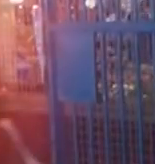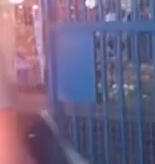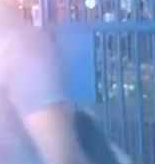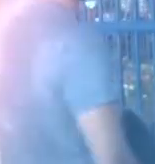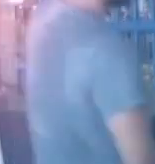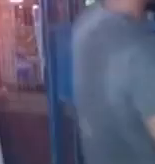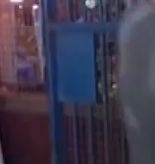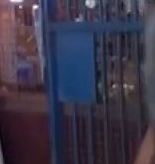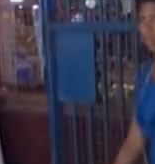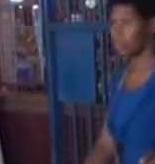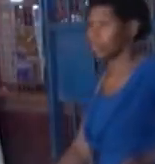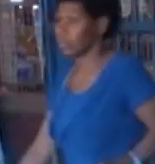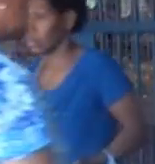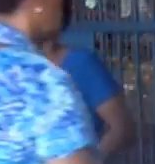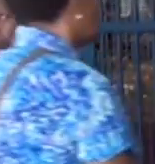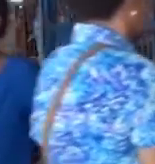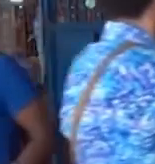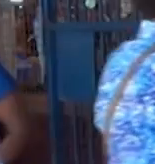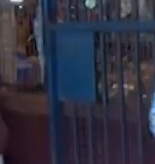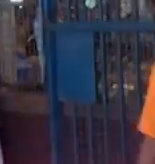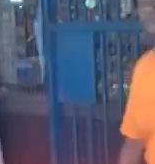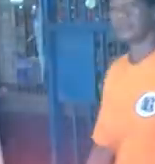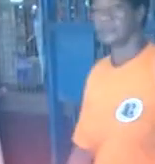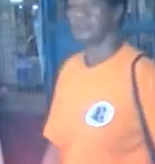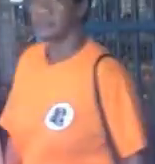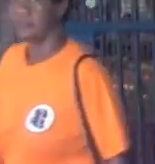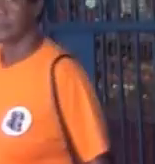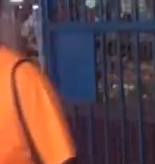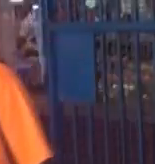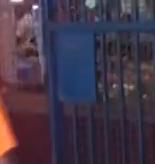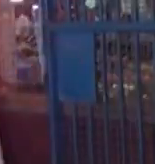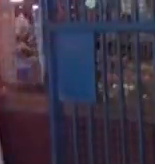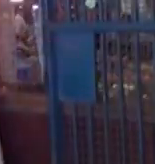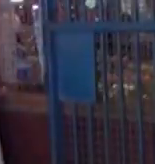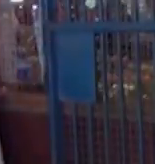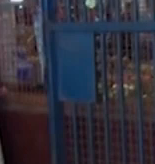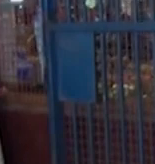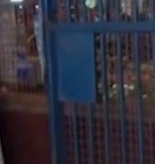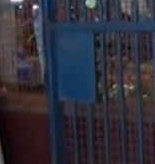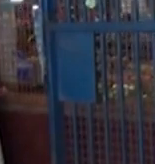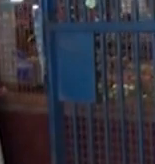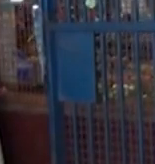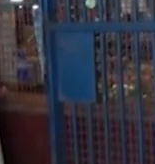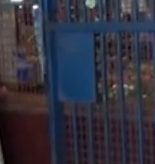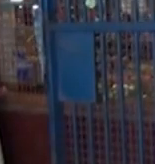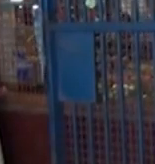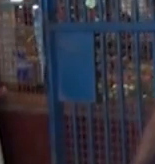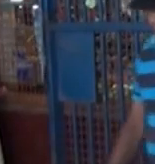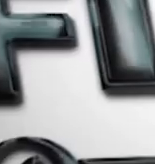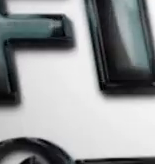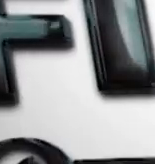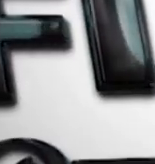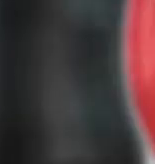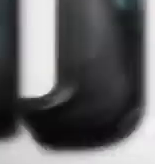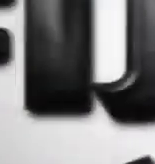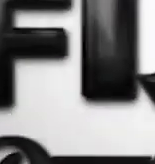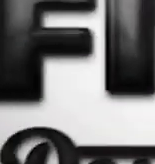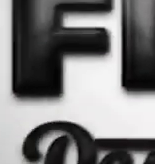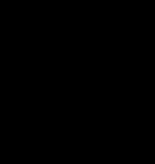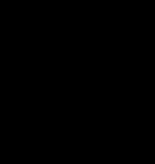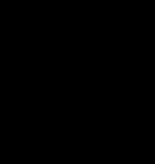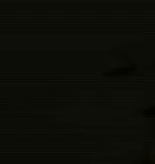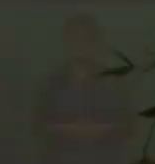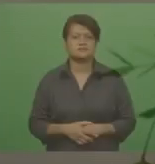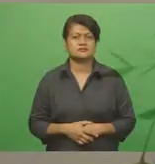कुमार स्वामी नाइक है गोंगो लिबू लटोका रेडियो फीजी 2 में पुराना गाना लगे हमें बहुत अच्छा लगे रेडियो फीजी